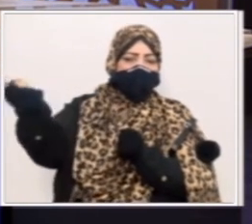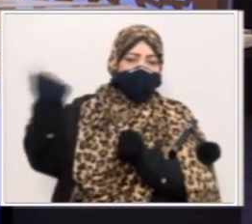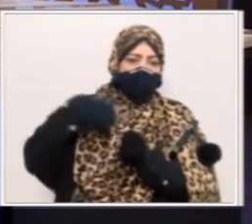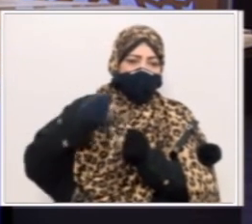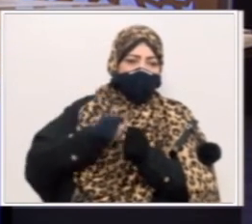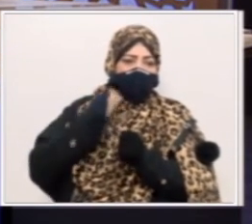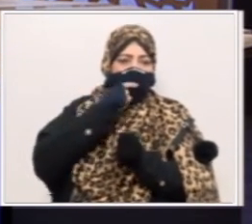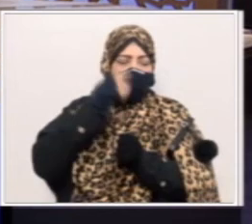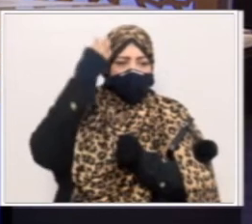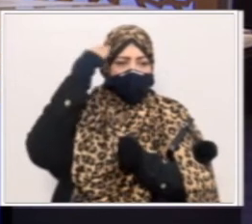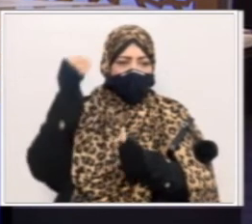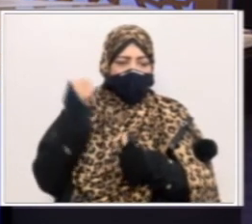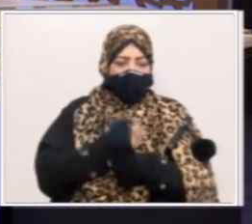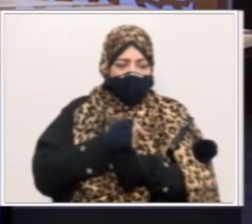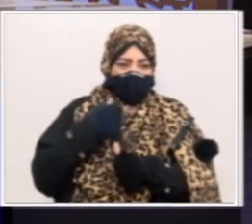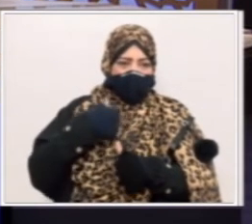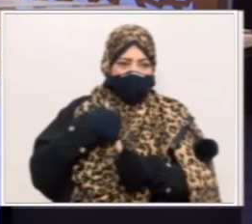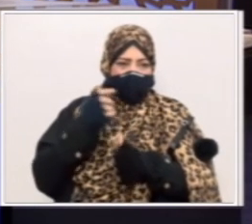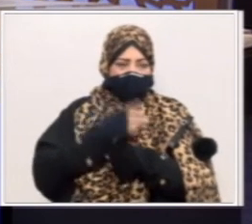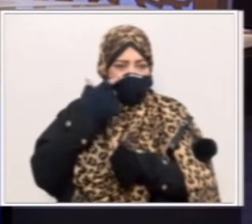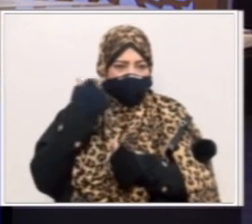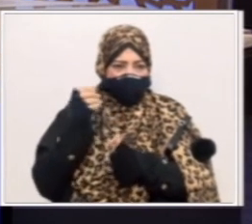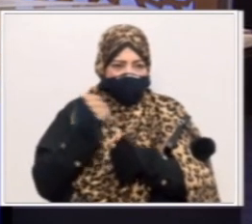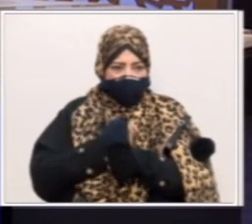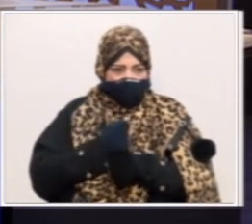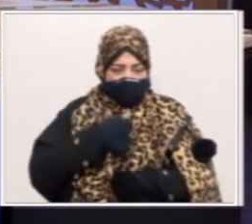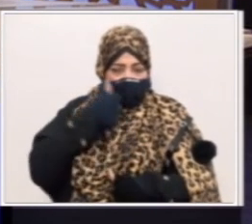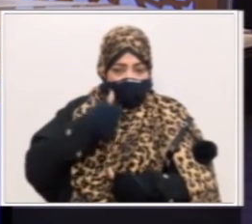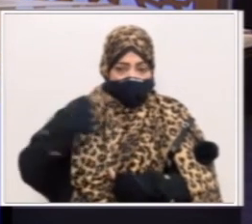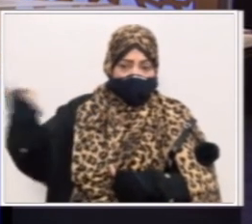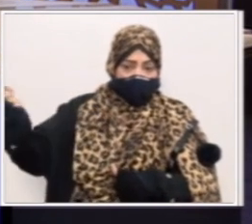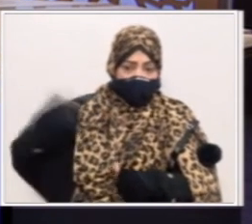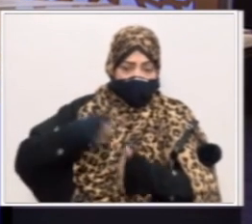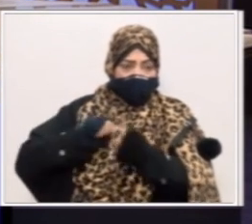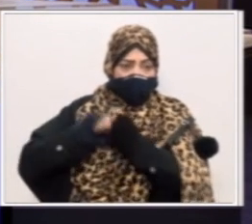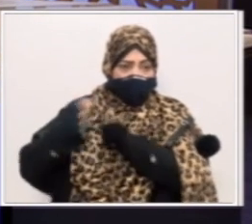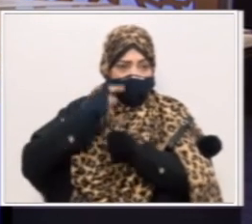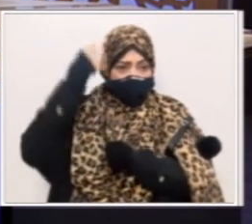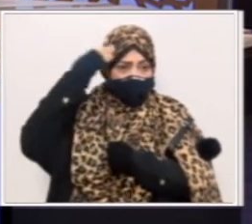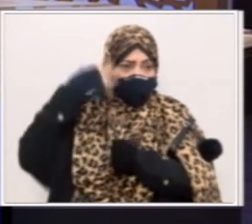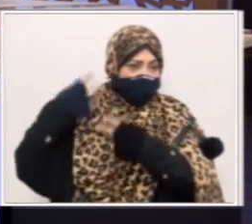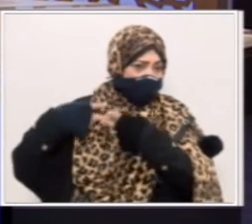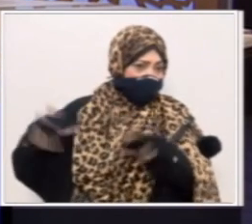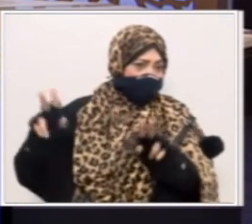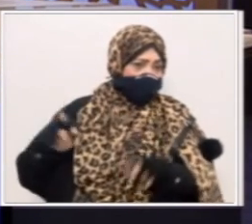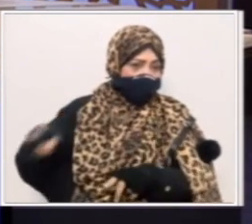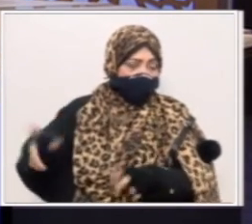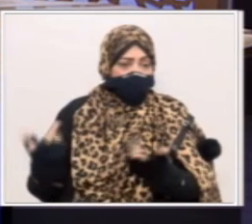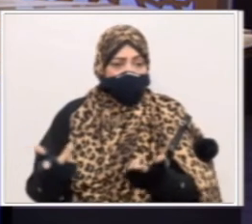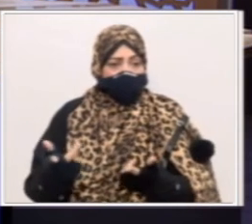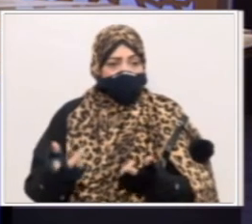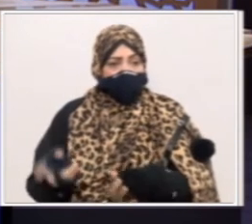تطلب الطلاق أولا بسبب الزواج عليها، وثاني شيء هل يحق لها أنها تطلع يعني تمشي بالأولاد يعني